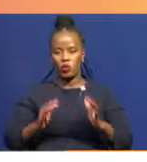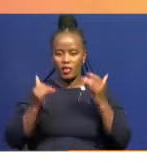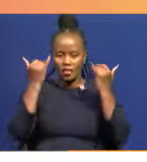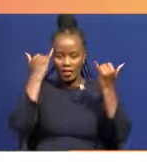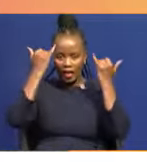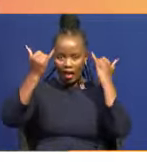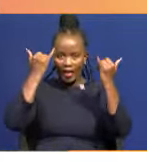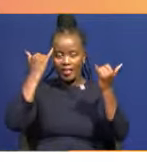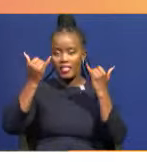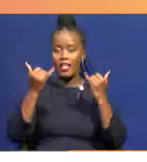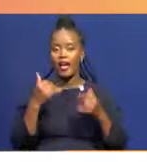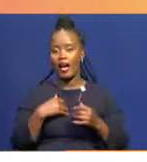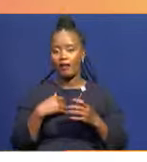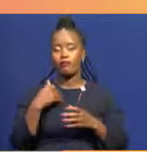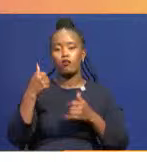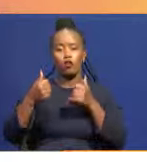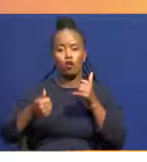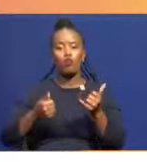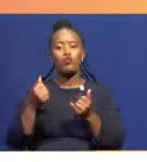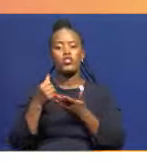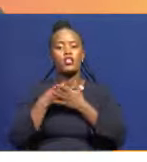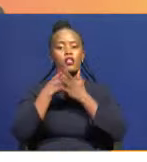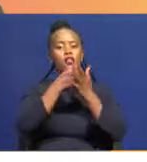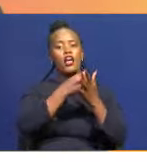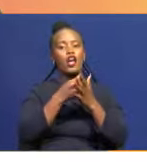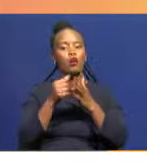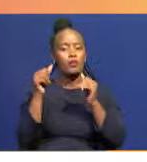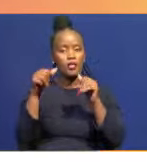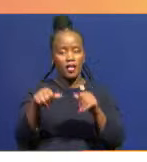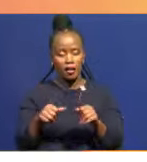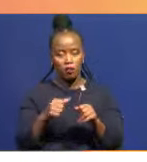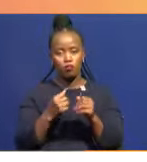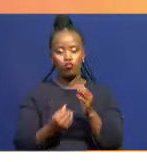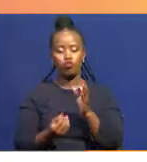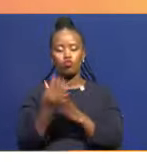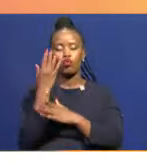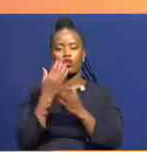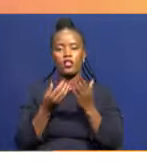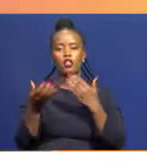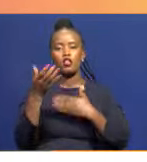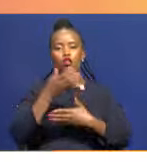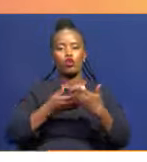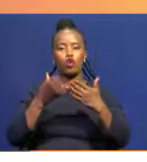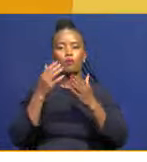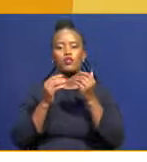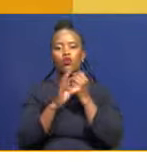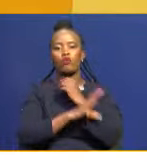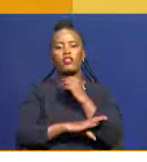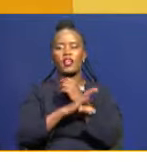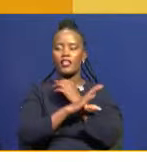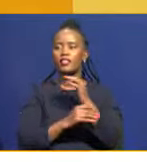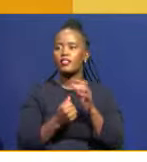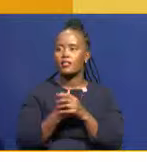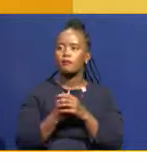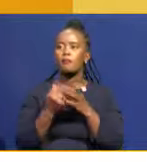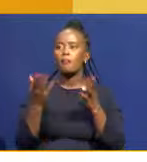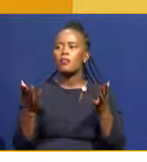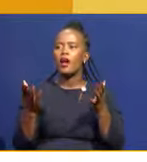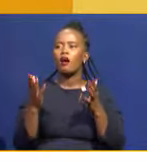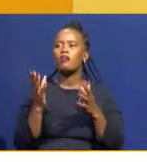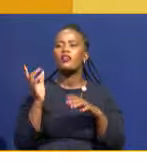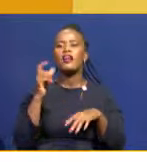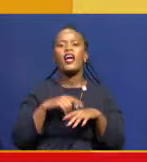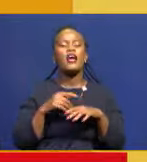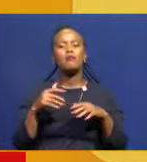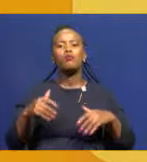ambalo linaweza kuchangia kwenye kukuza uchumi wa kitaifa. Na kwa vijana wa kaunti ya Embu, nawaambiaje,